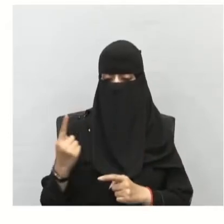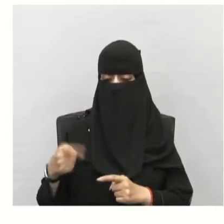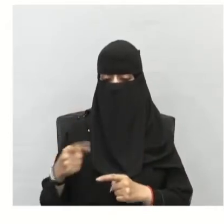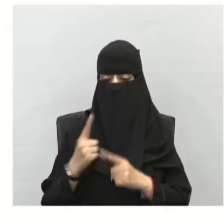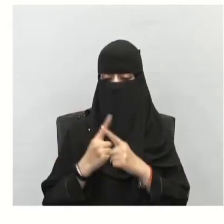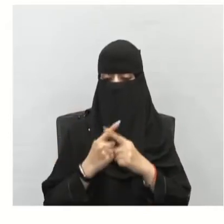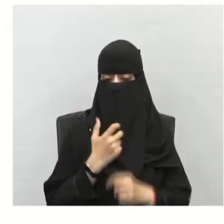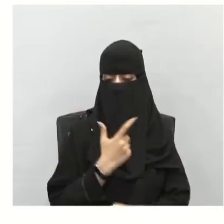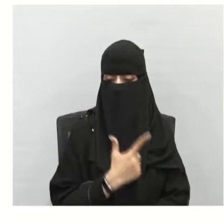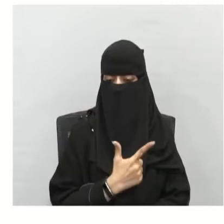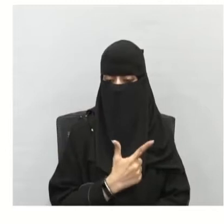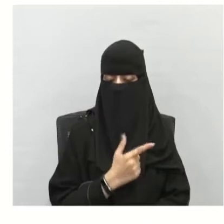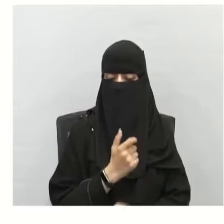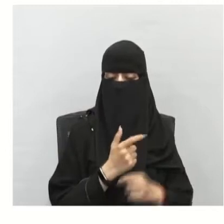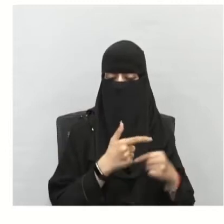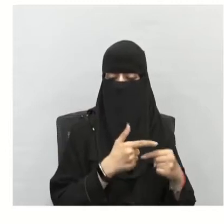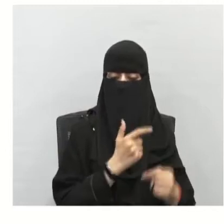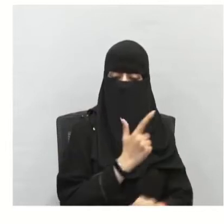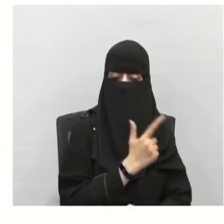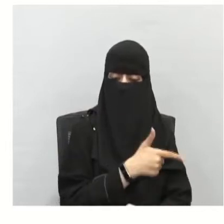10 في 7 70،